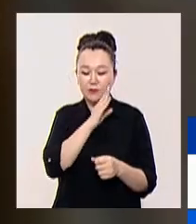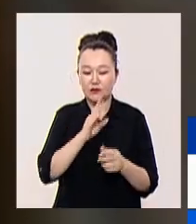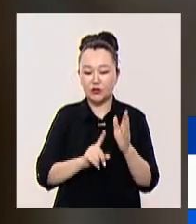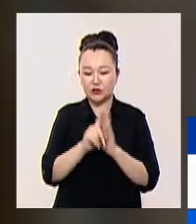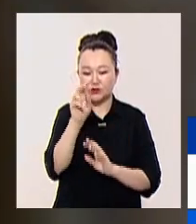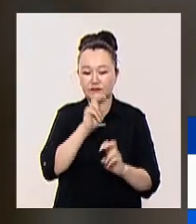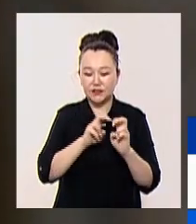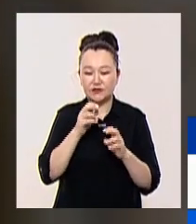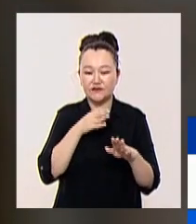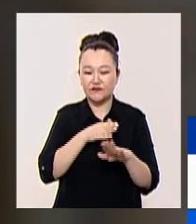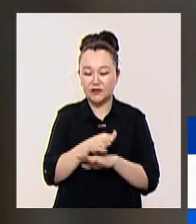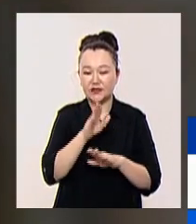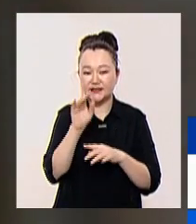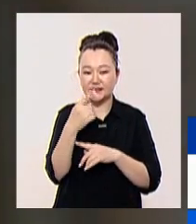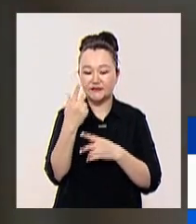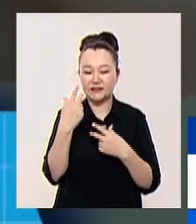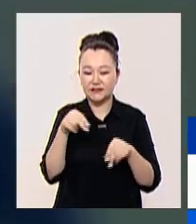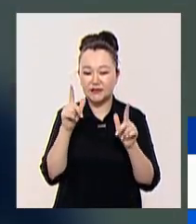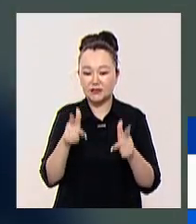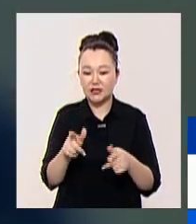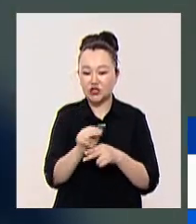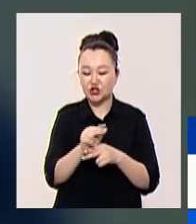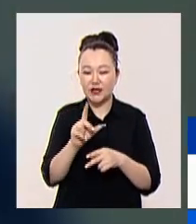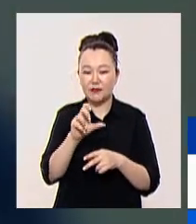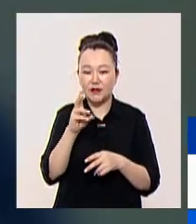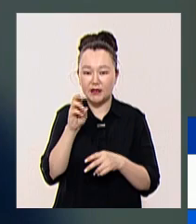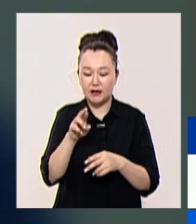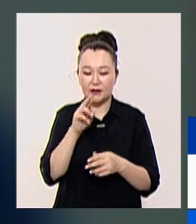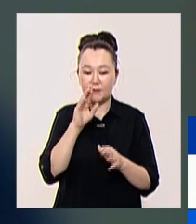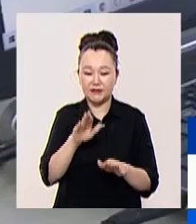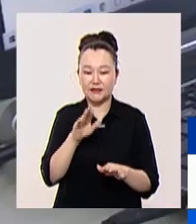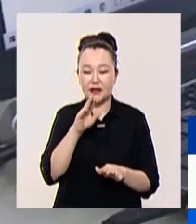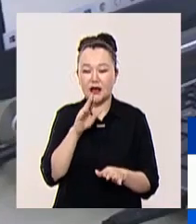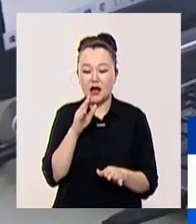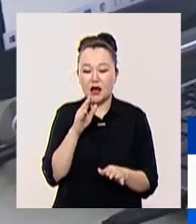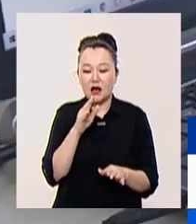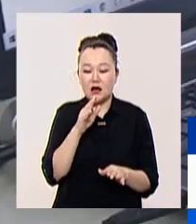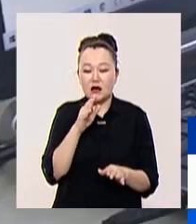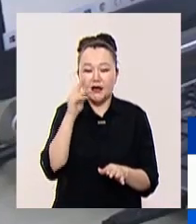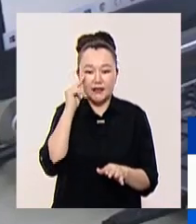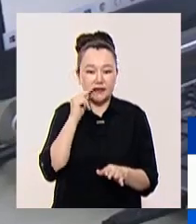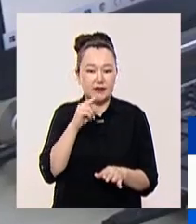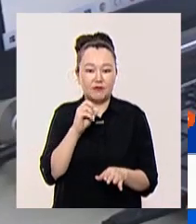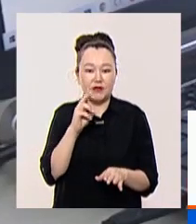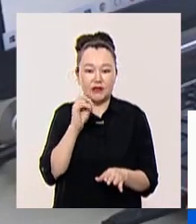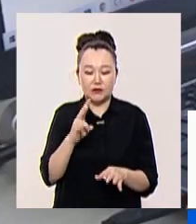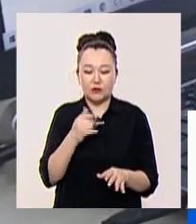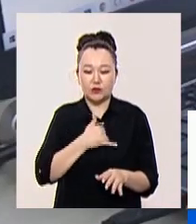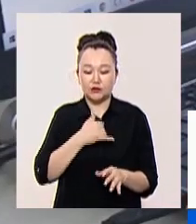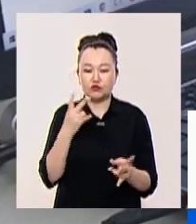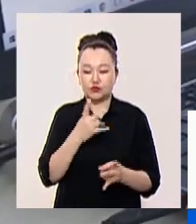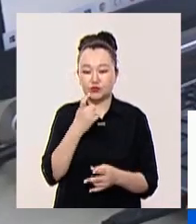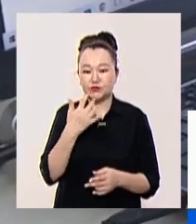начала искать выход. Единственная клиника, где согласились лечить Эмиля, находится в Пекине. нам, вот они выставили счет 150 тысяч